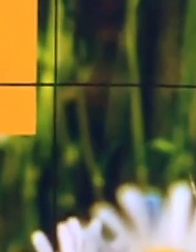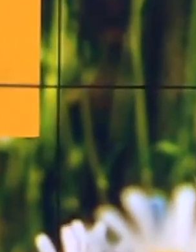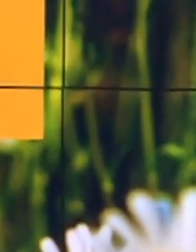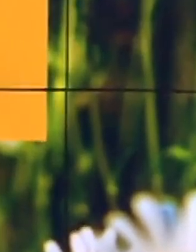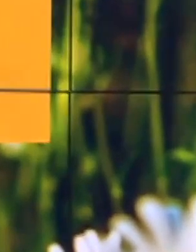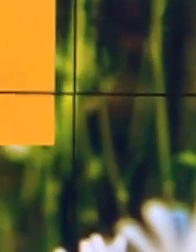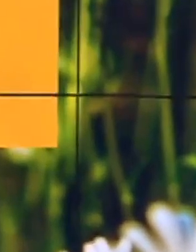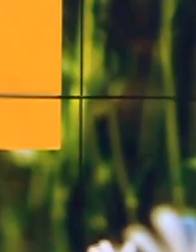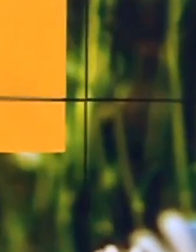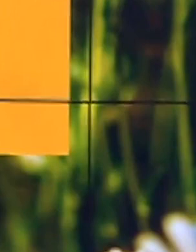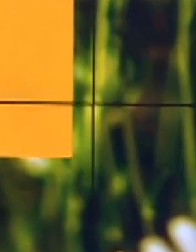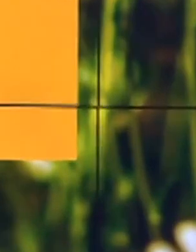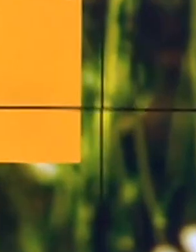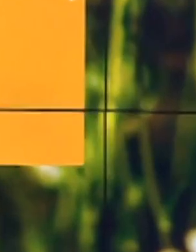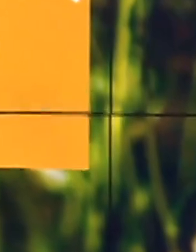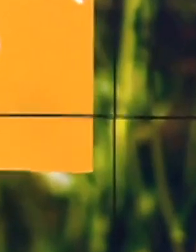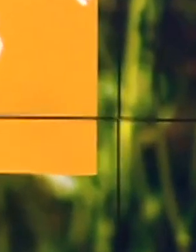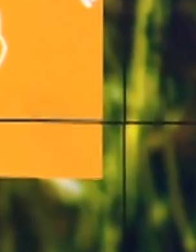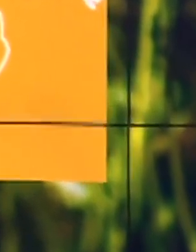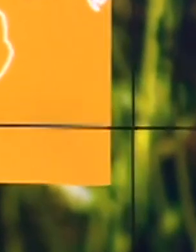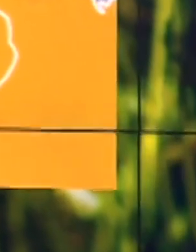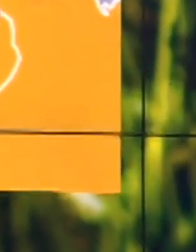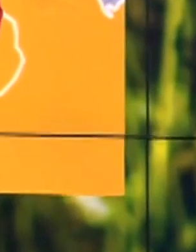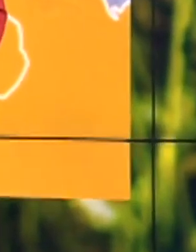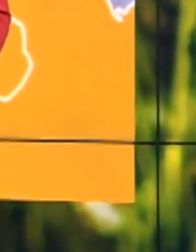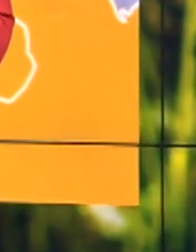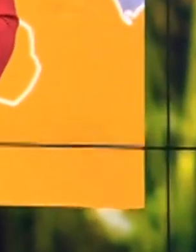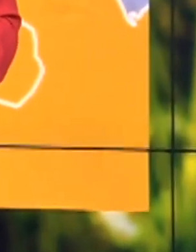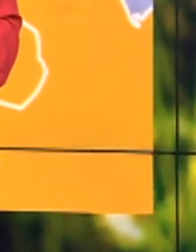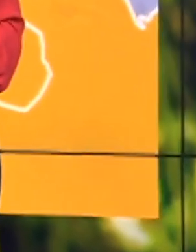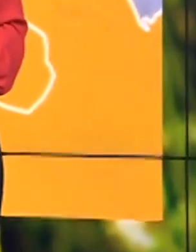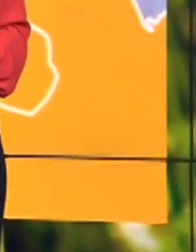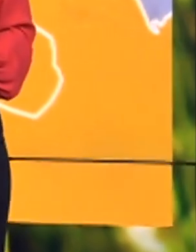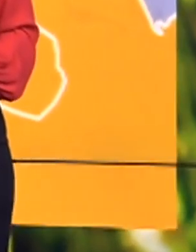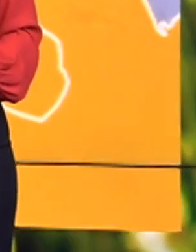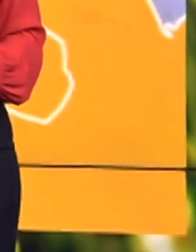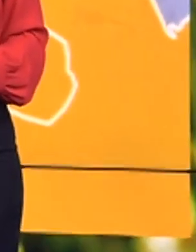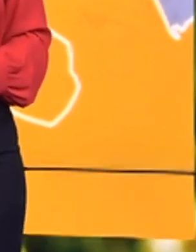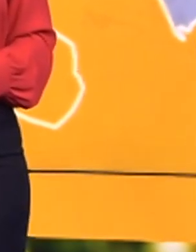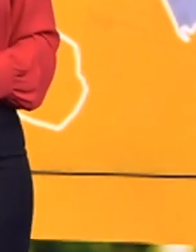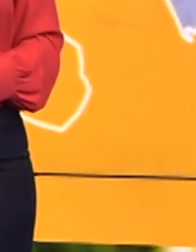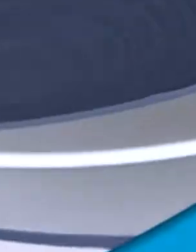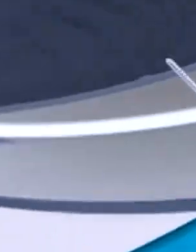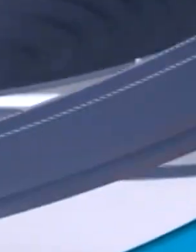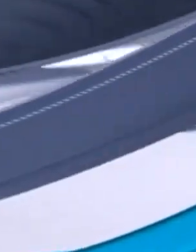градус жылы. Назарларыңызға рахмет. Жаздай жадырап, күндей күлімдеп жүріңіз.